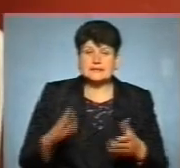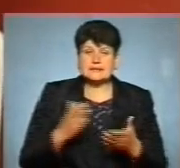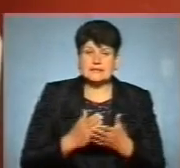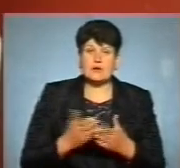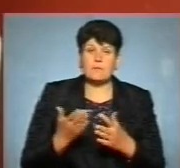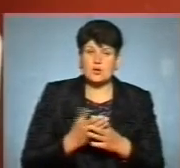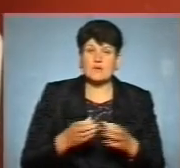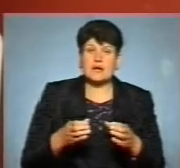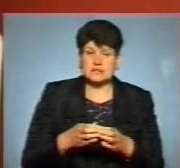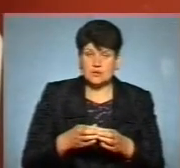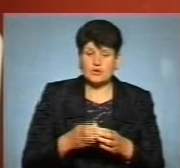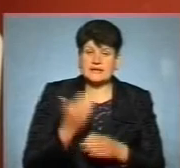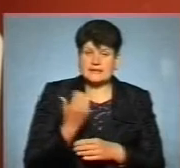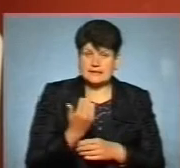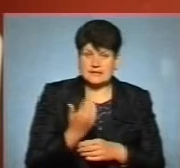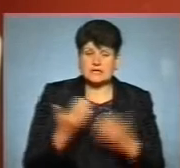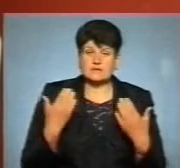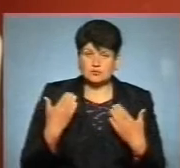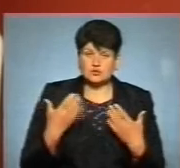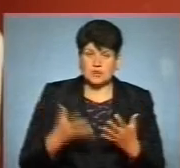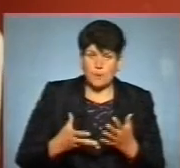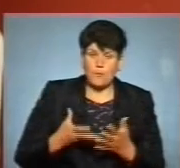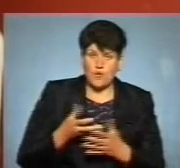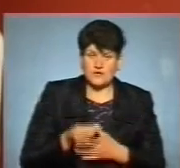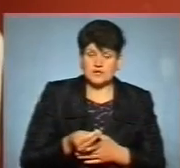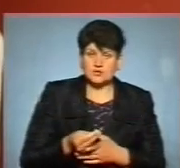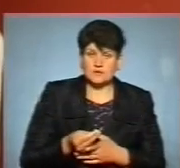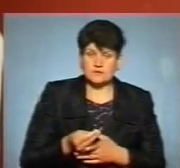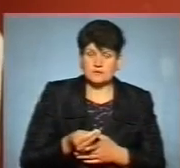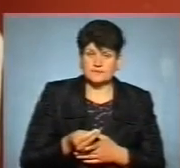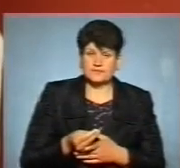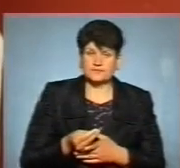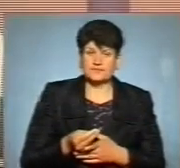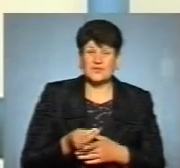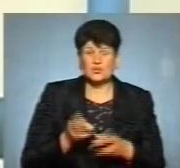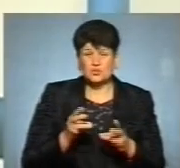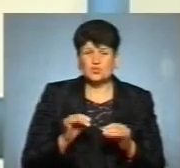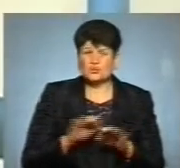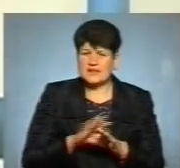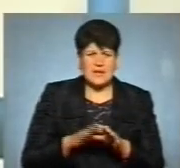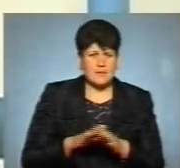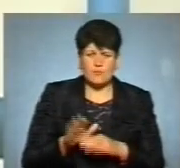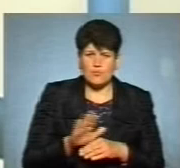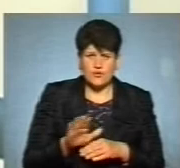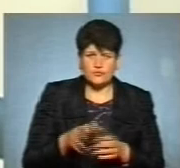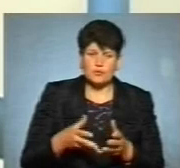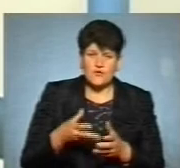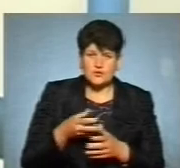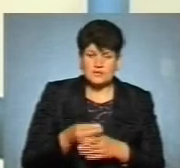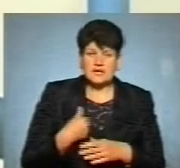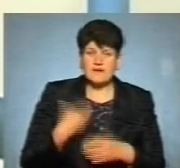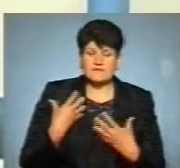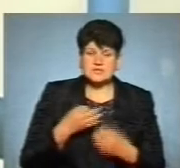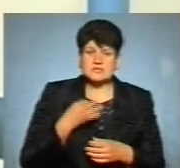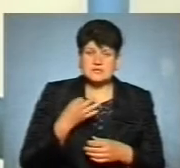пільгових категорій, їхній відпочинок профінансований, наскільки я розумію, не повністю, звичайно, профінансований, бо як я вже казав, ми